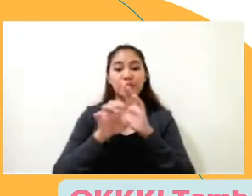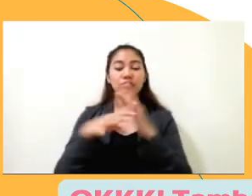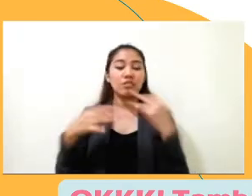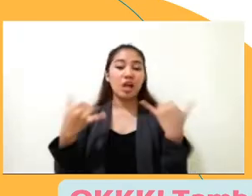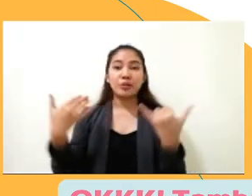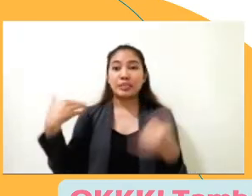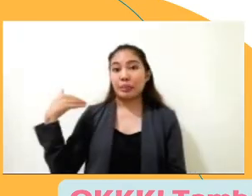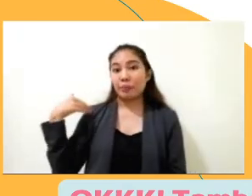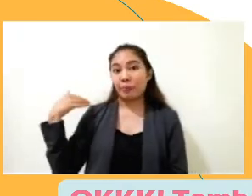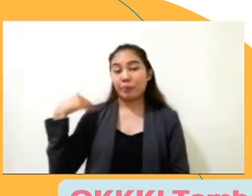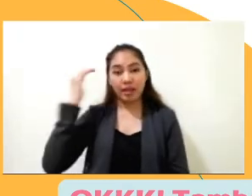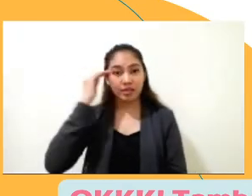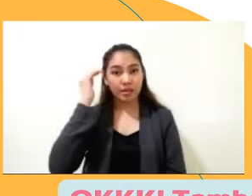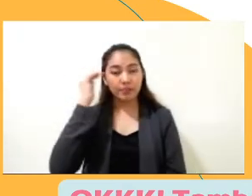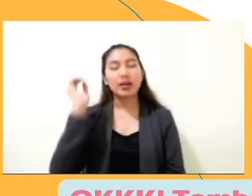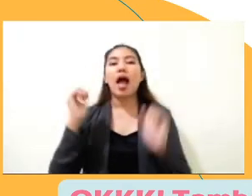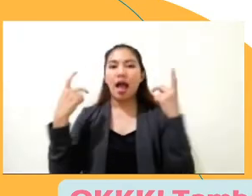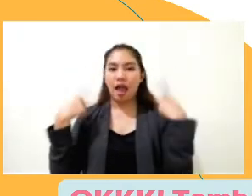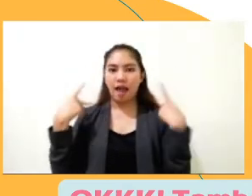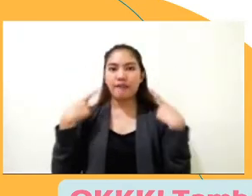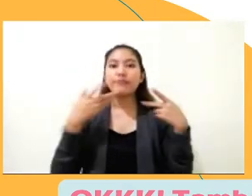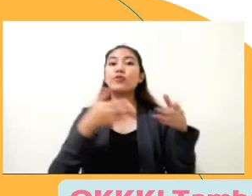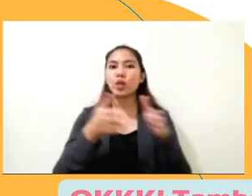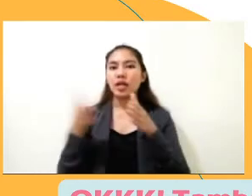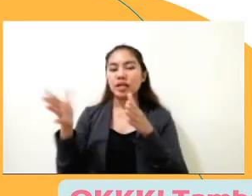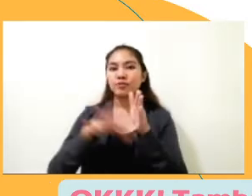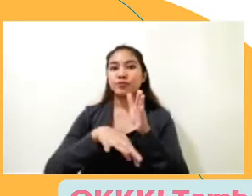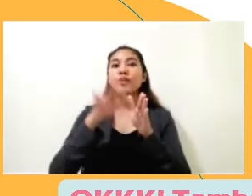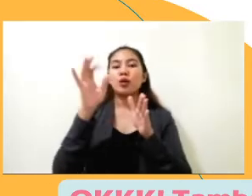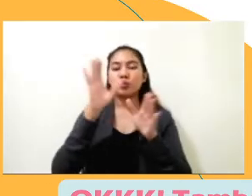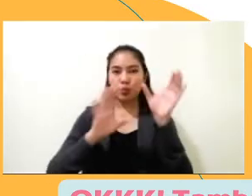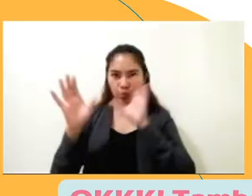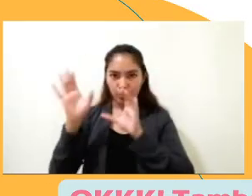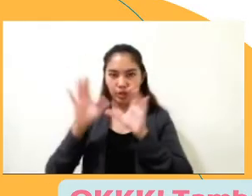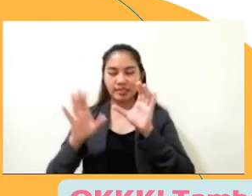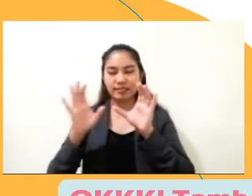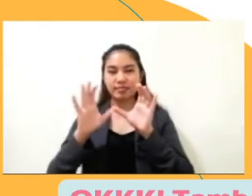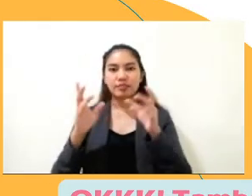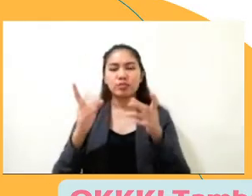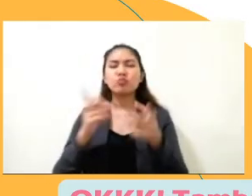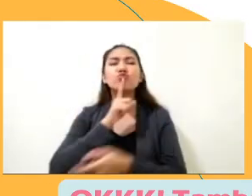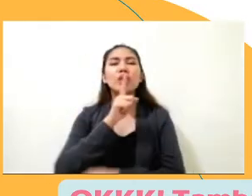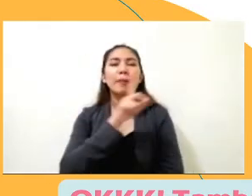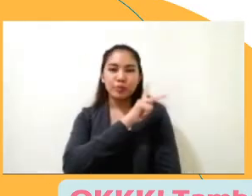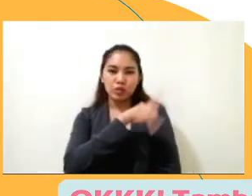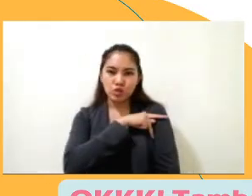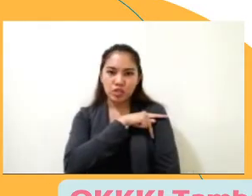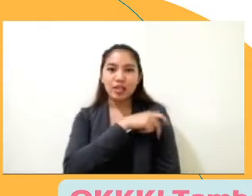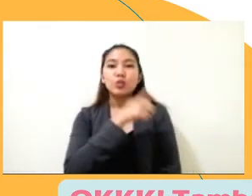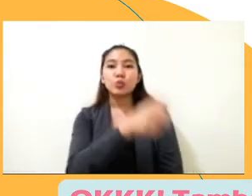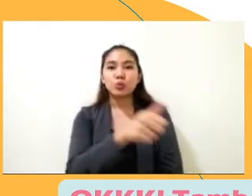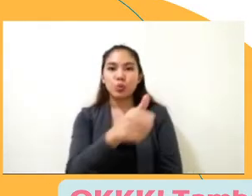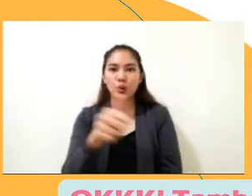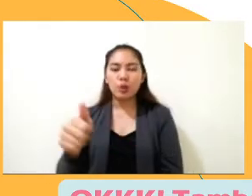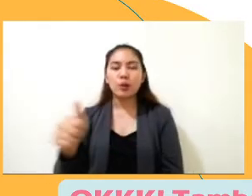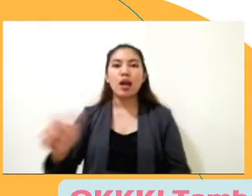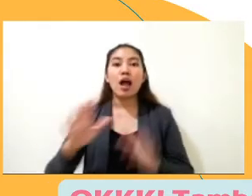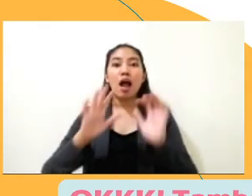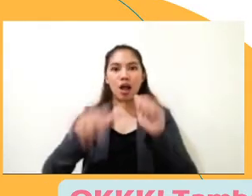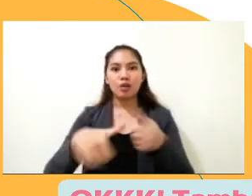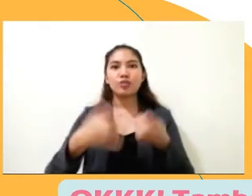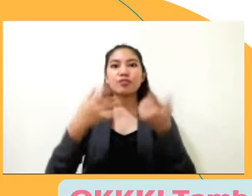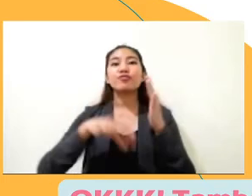ibang ways para natin siya mahanap. At siguro, ito ay very personal na para sa atin kung paano natin siya mahanap. No? Ano